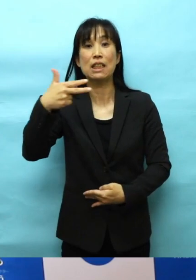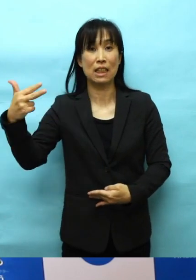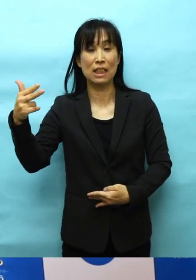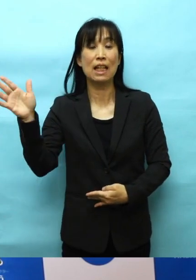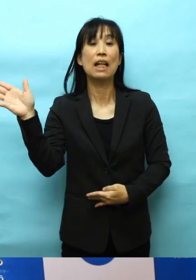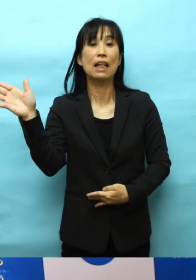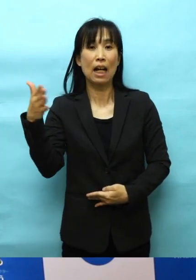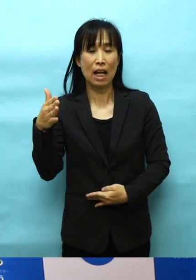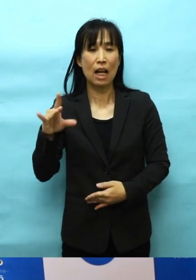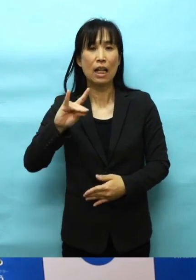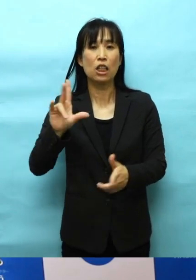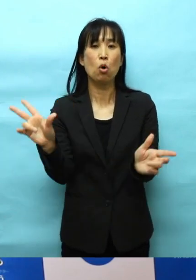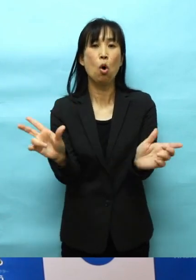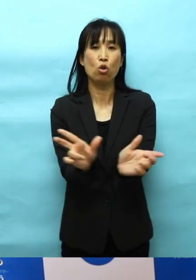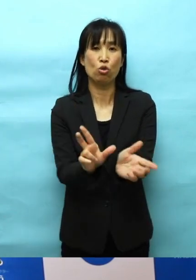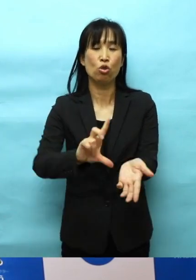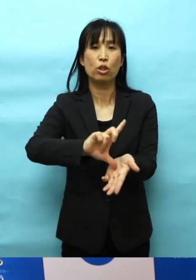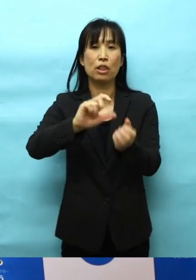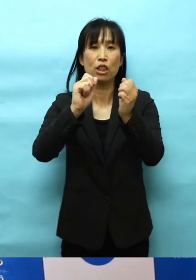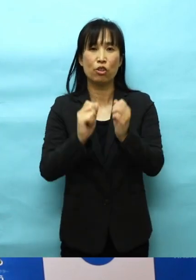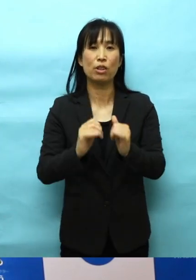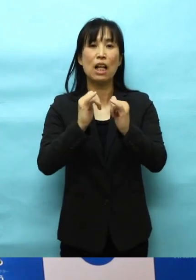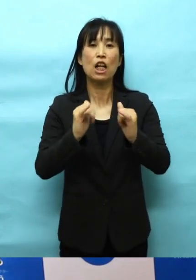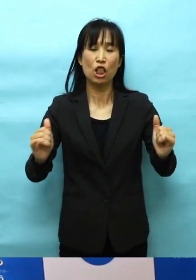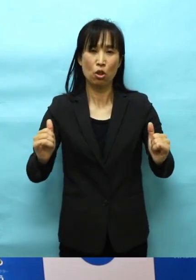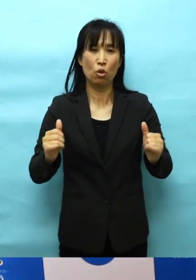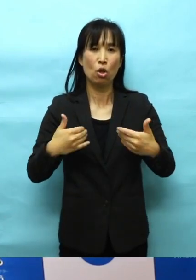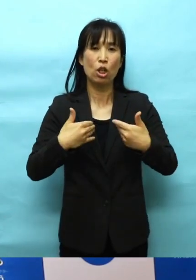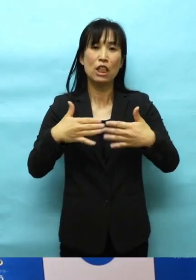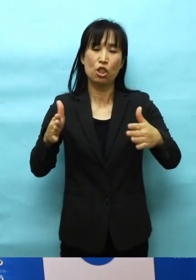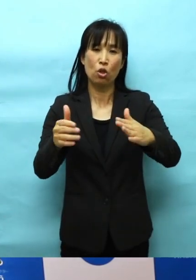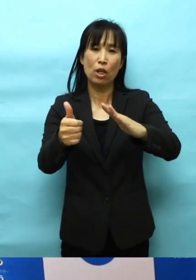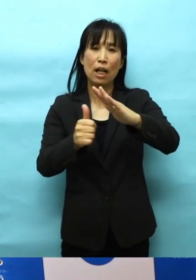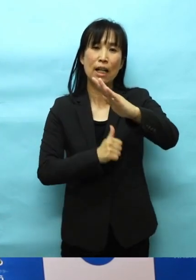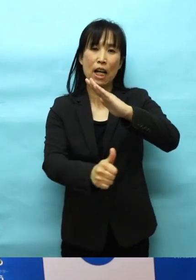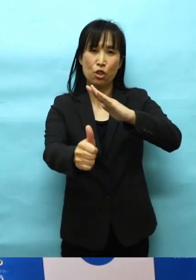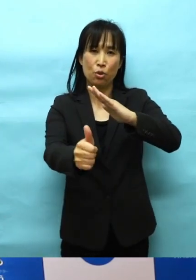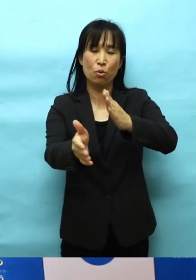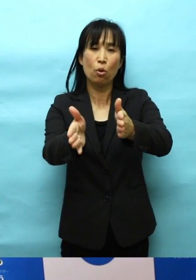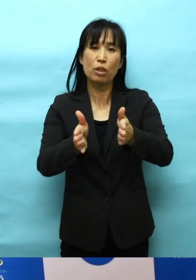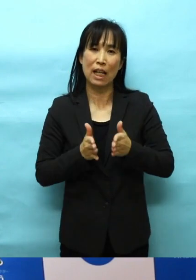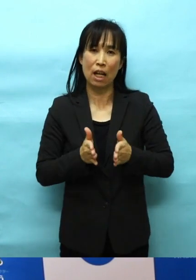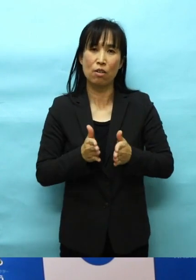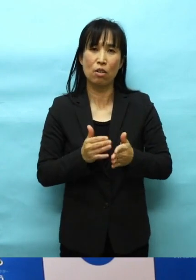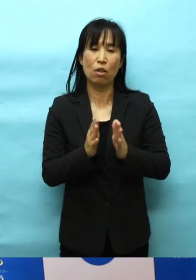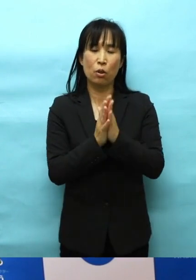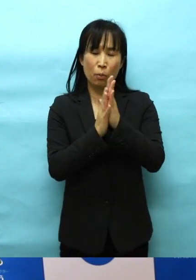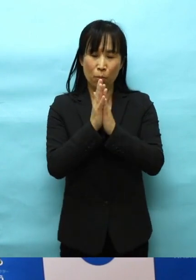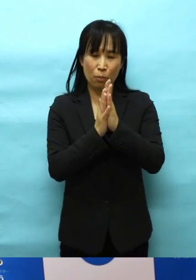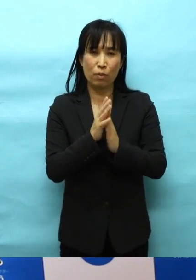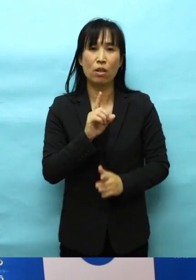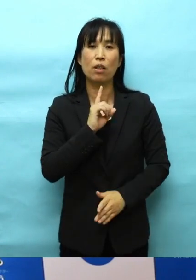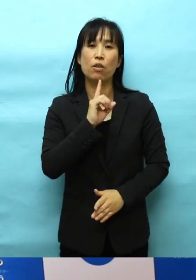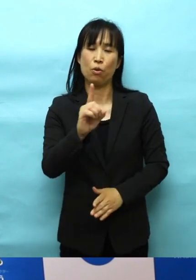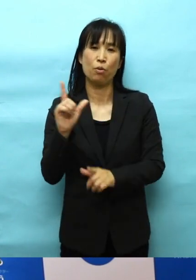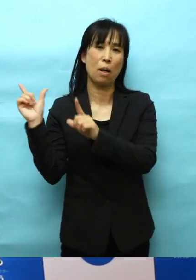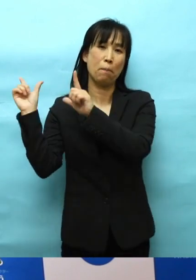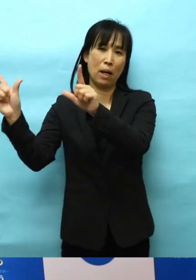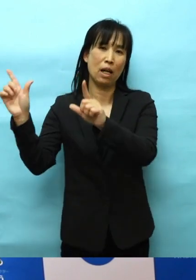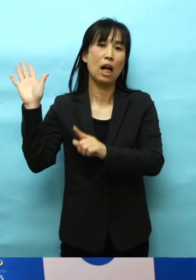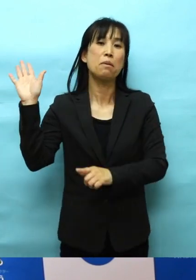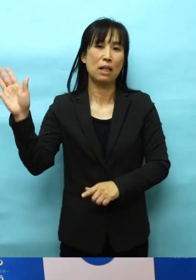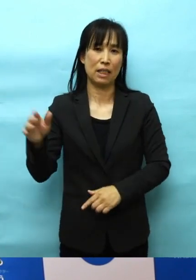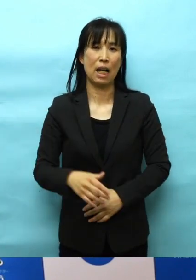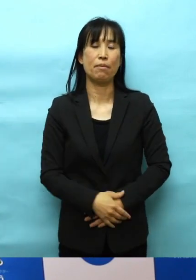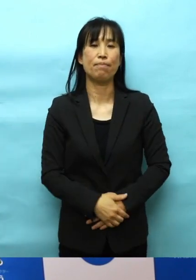より紀北地域の住民に対して不要不急の外出を自粛するよう協力要請が